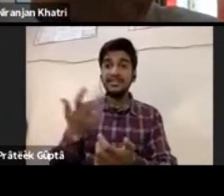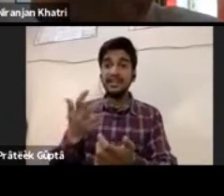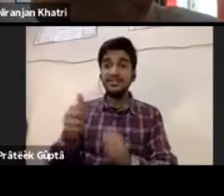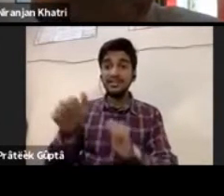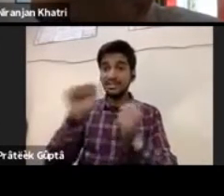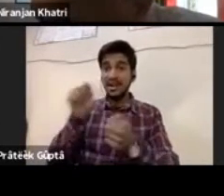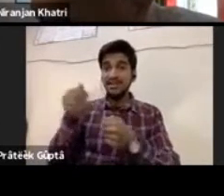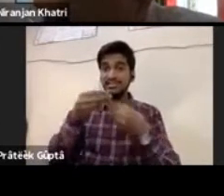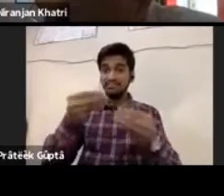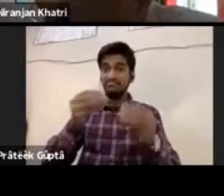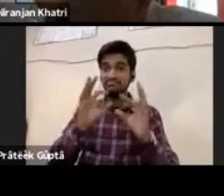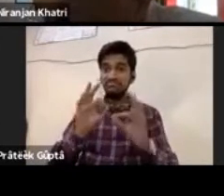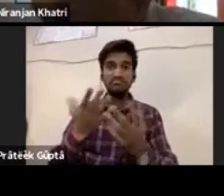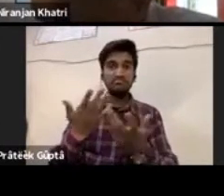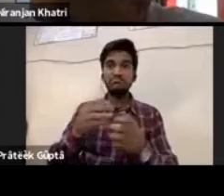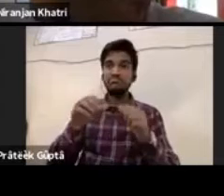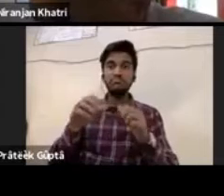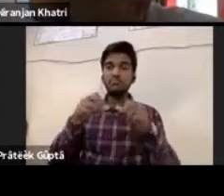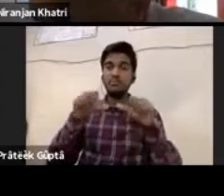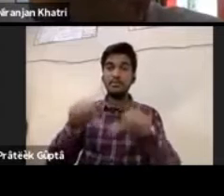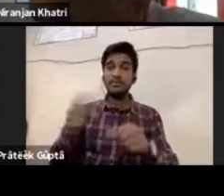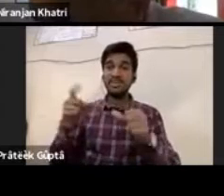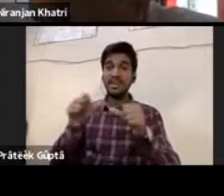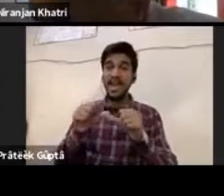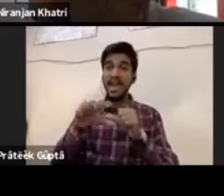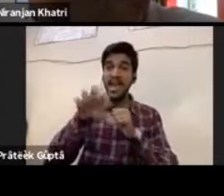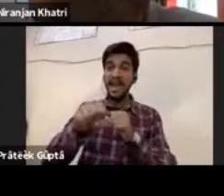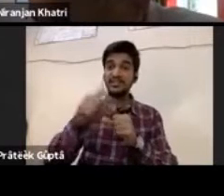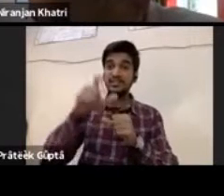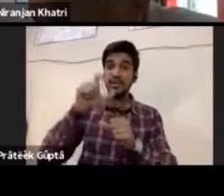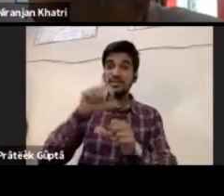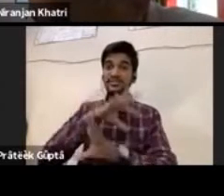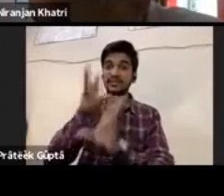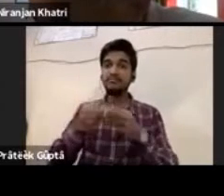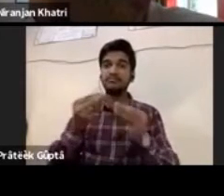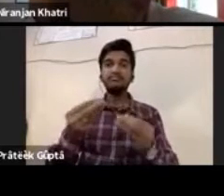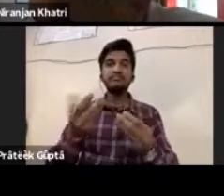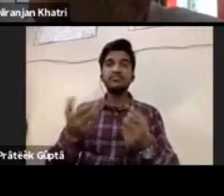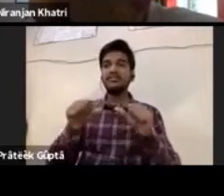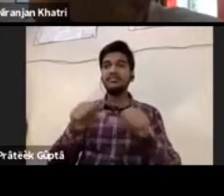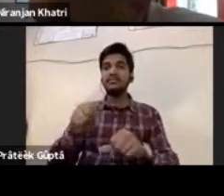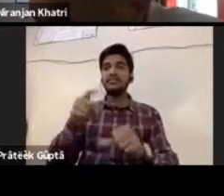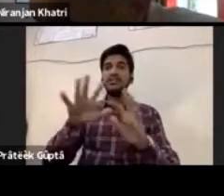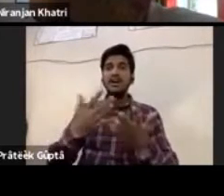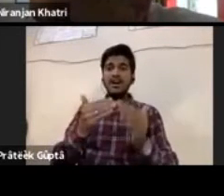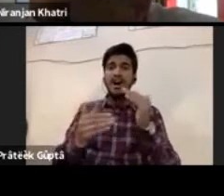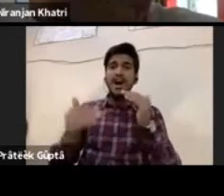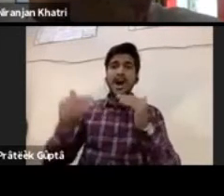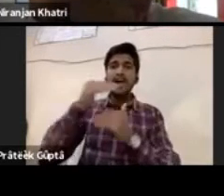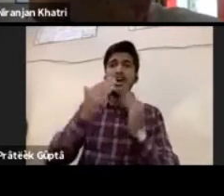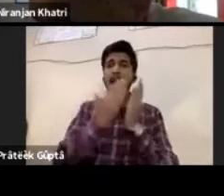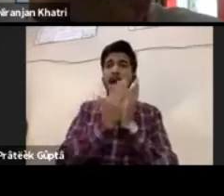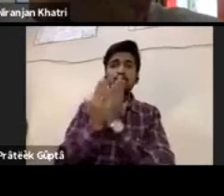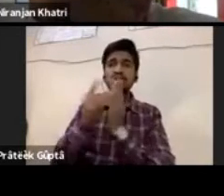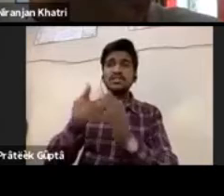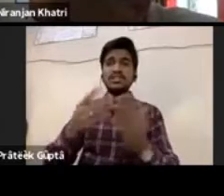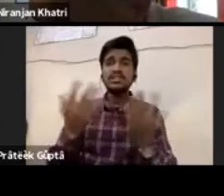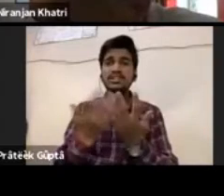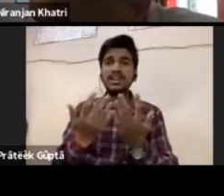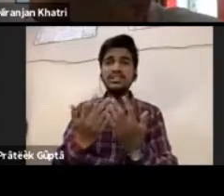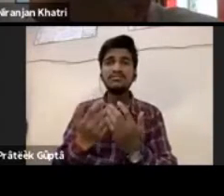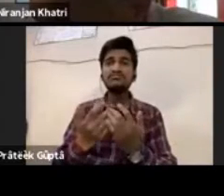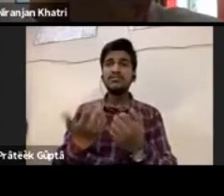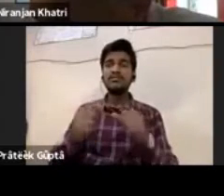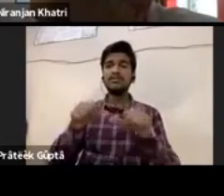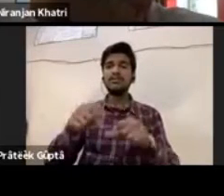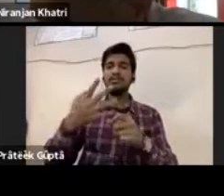कॉलेजेस एक्सेसिबल होंगे नहीं होंगे। तो मेरी बाकी की सारी ही जो हायर एजुकेशन है वो डिस्टेंस मोड से हुई